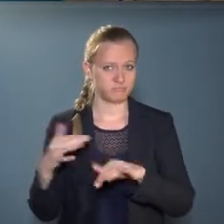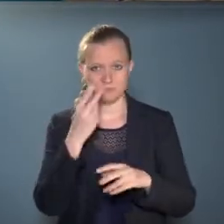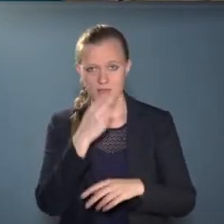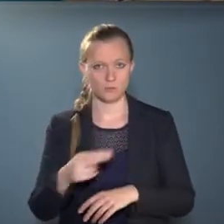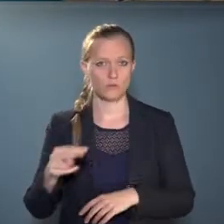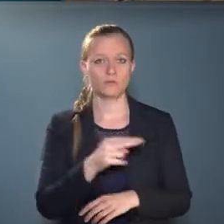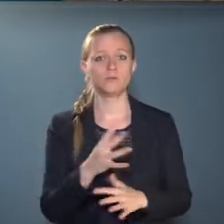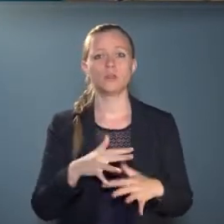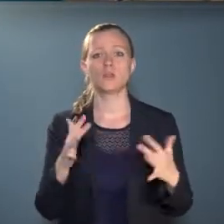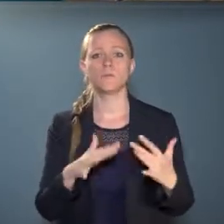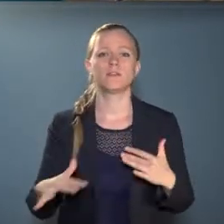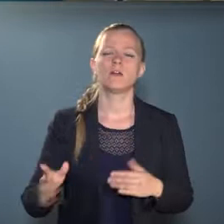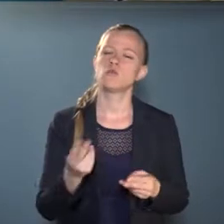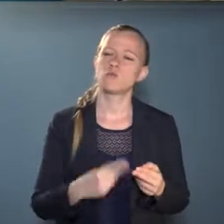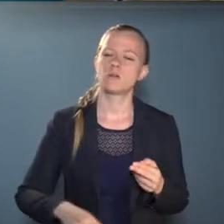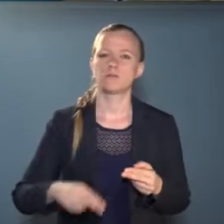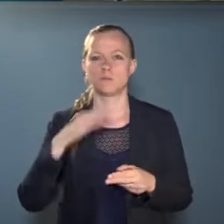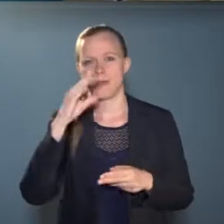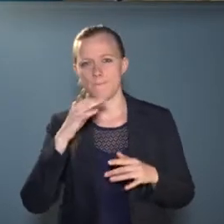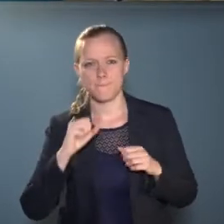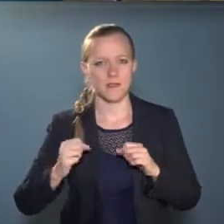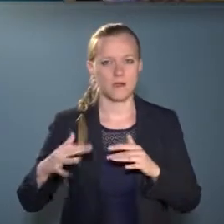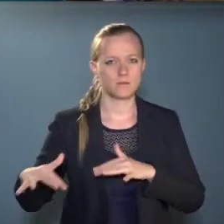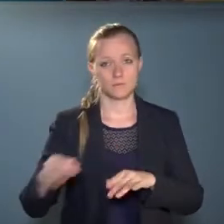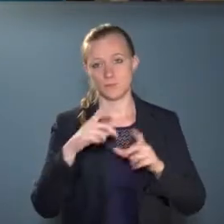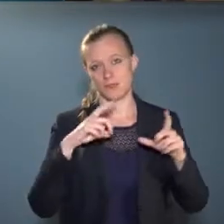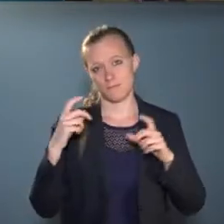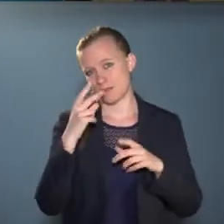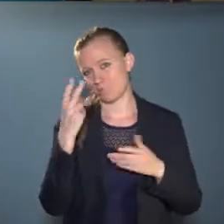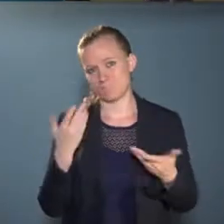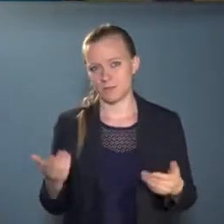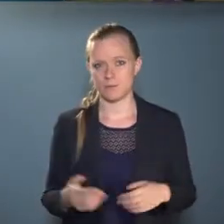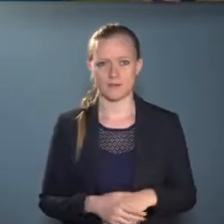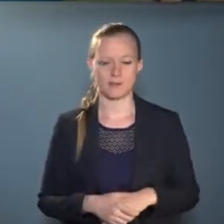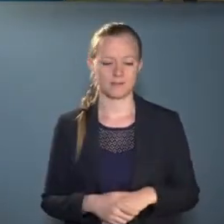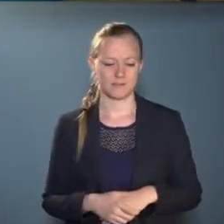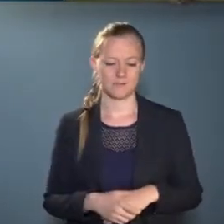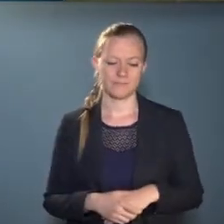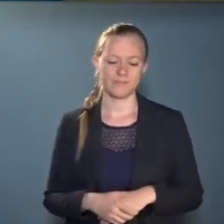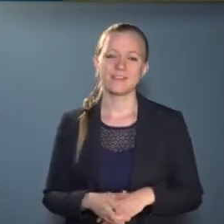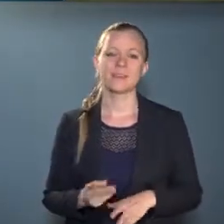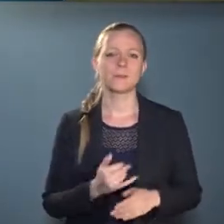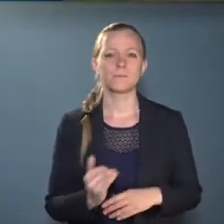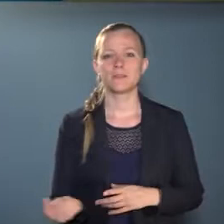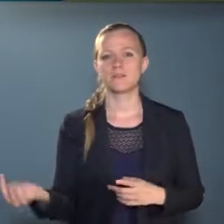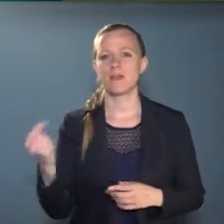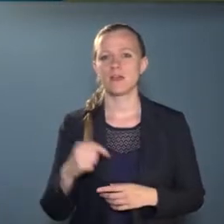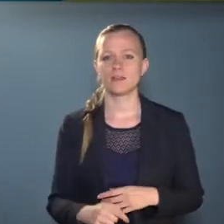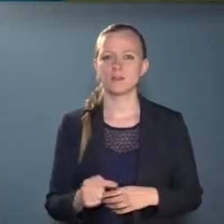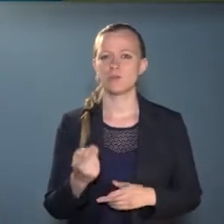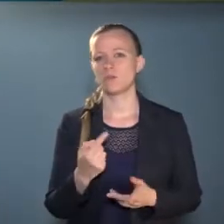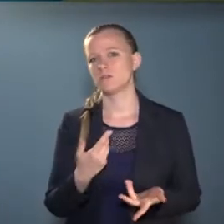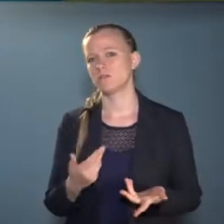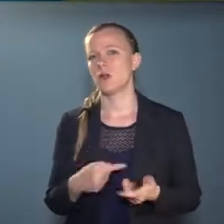egy sokkal nagyobb területen sokkal több ember mozog, ez majd a képeken, a vágóképeken fog látszani. Ki mindenki jött el a, ha úgy